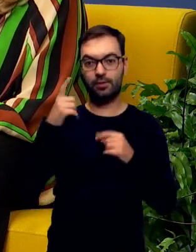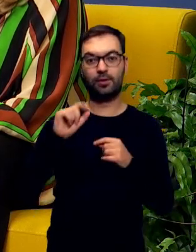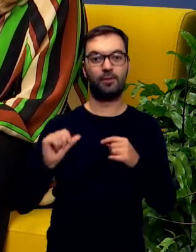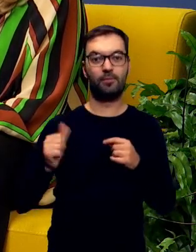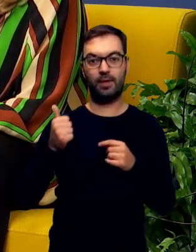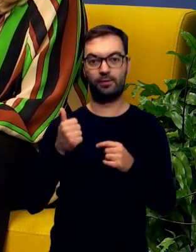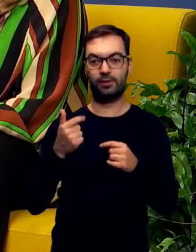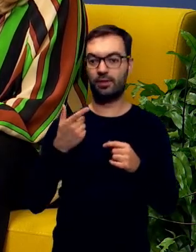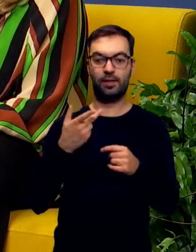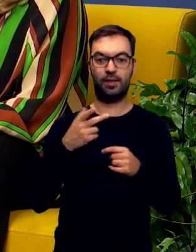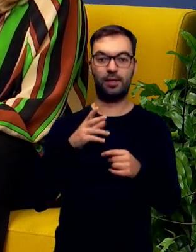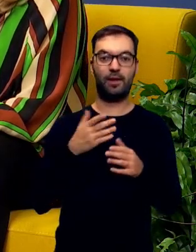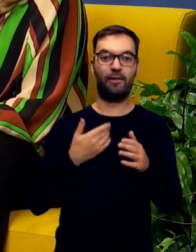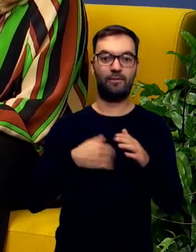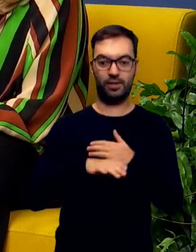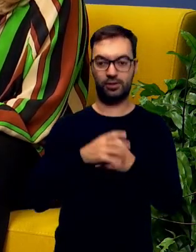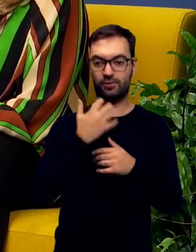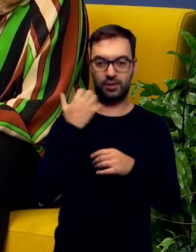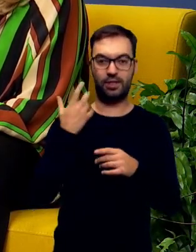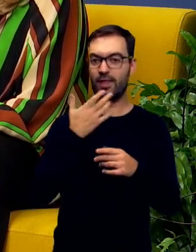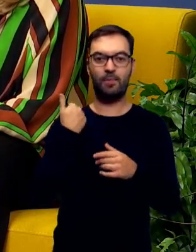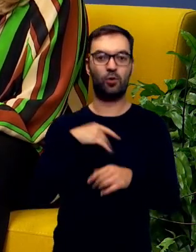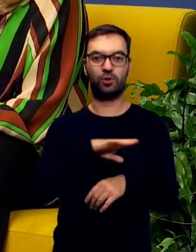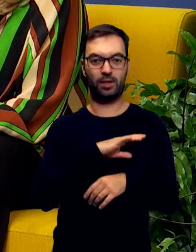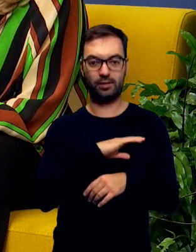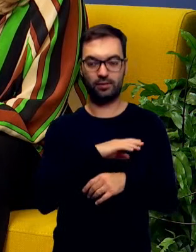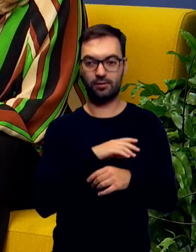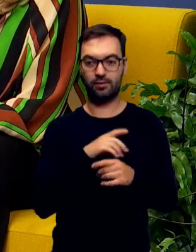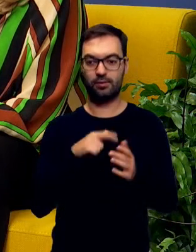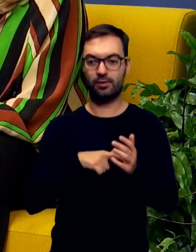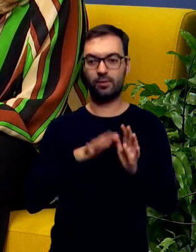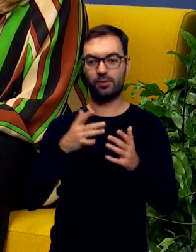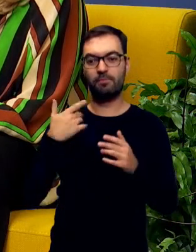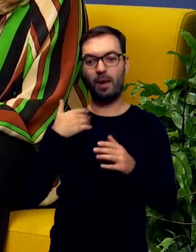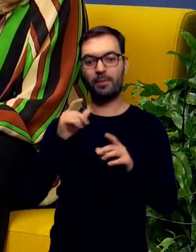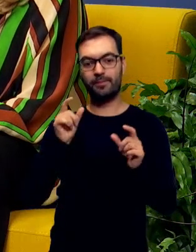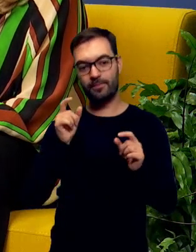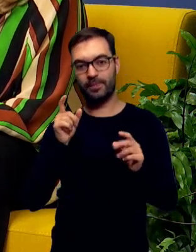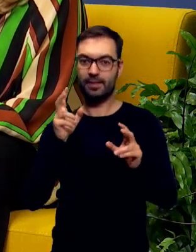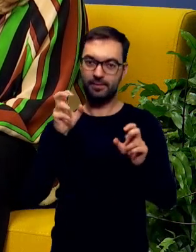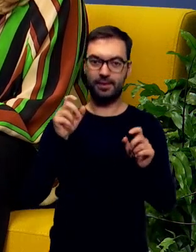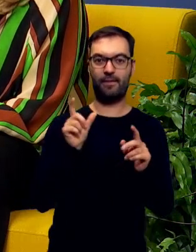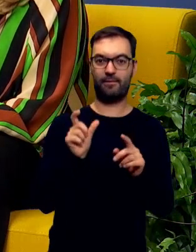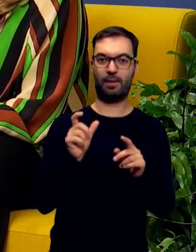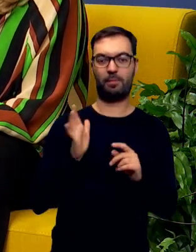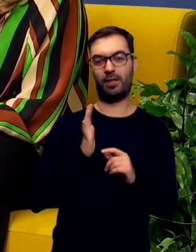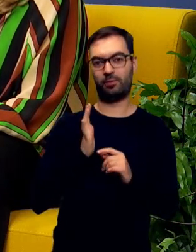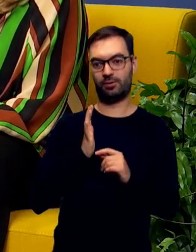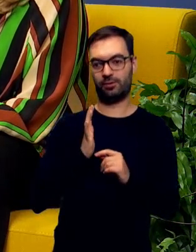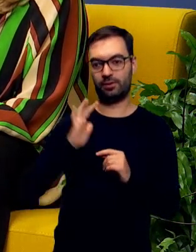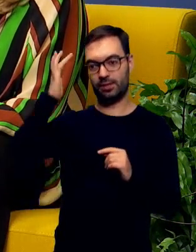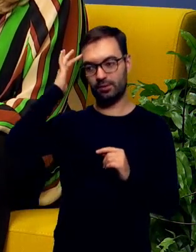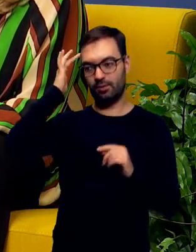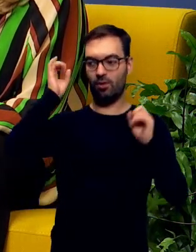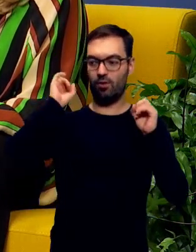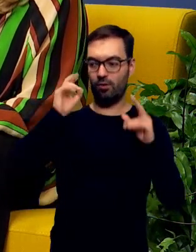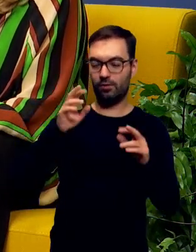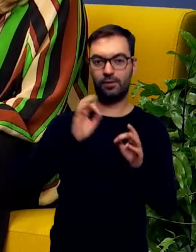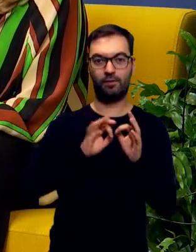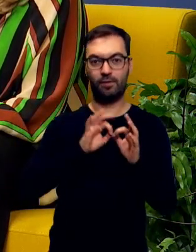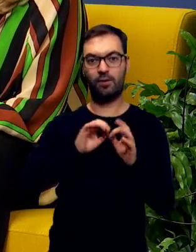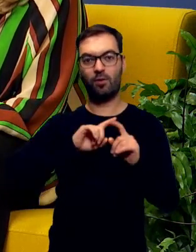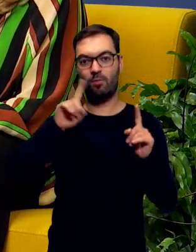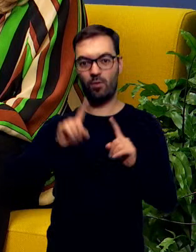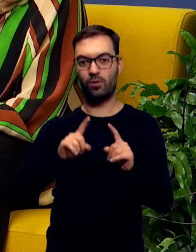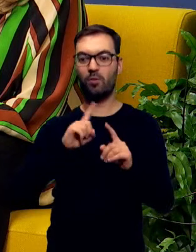było pierwsze nieśmiertelne wyjście wcześniej, bo to stwarza, znaczy zyskujemy ten margines bezpieczeństwa czasowy. Jesteśmy w stanie przed